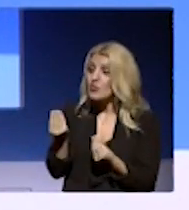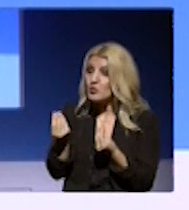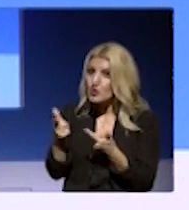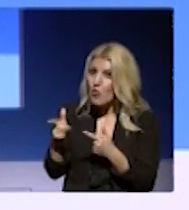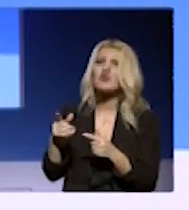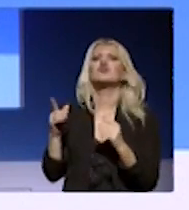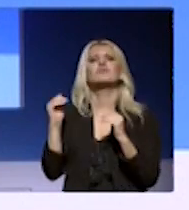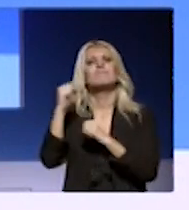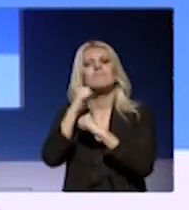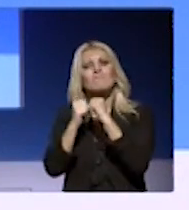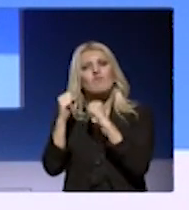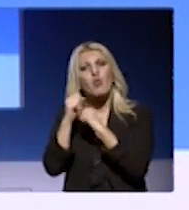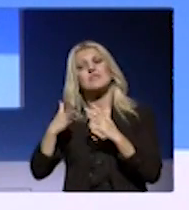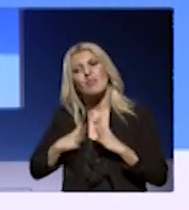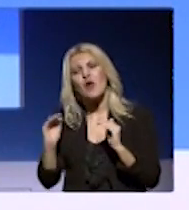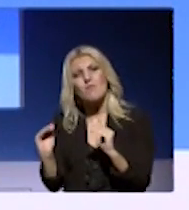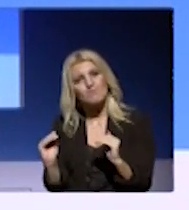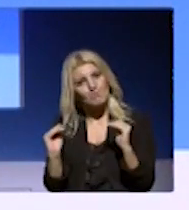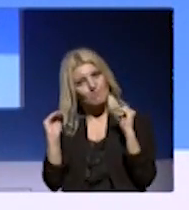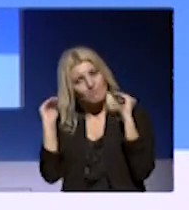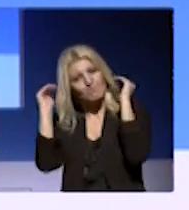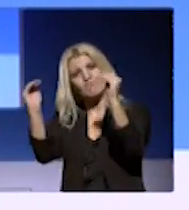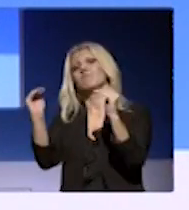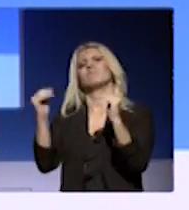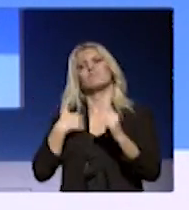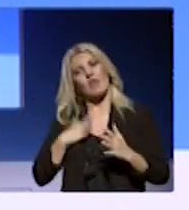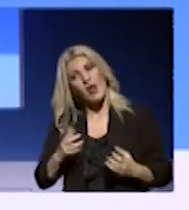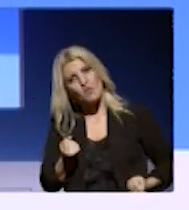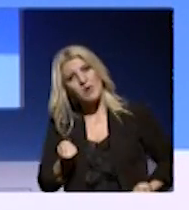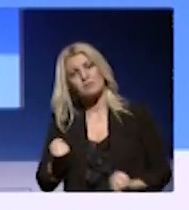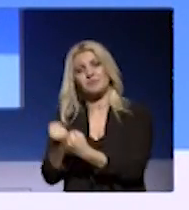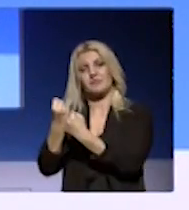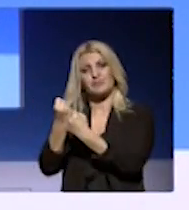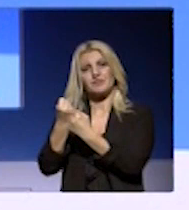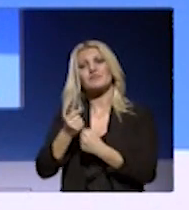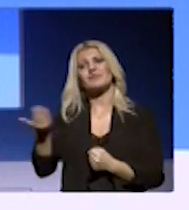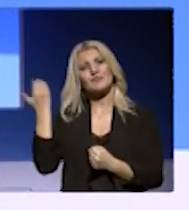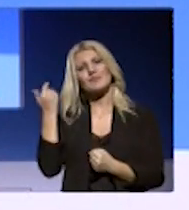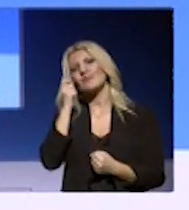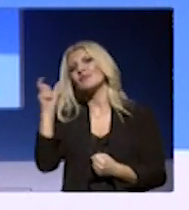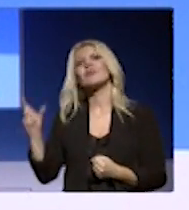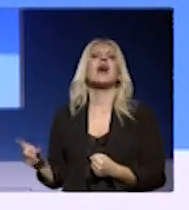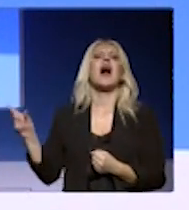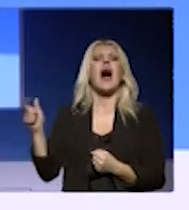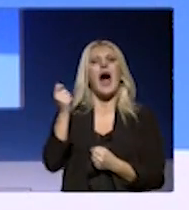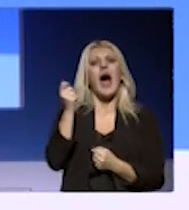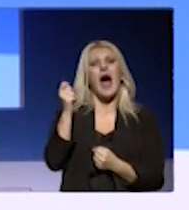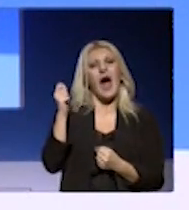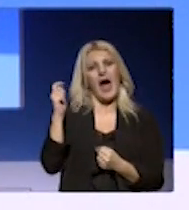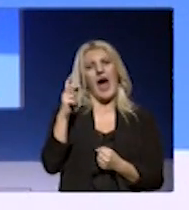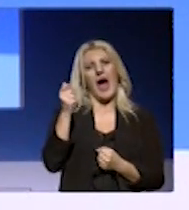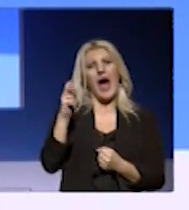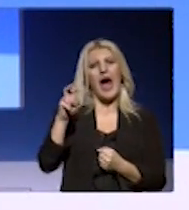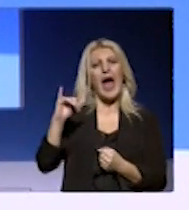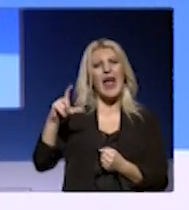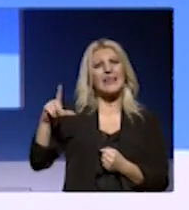υποδομών. Αναφέρθηκε ο Αχιλλέας στη σημασία του δρόμου που ενώνει την Καλαμάτα με